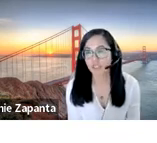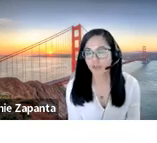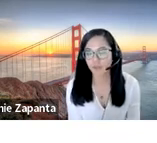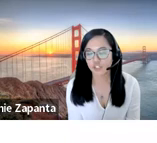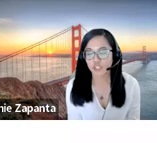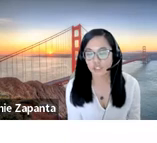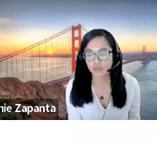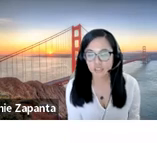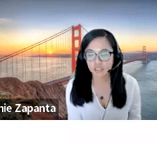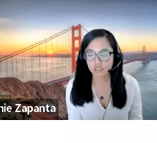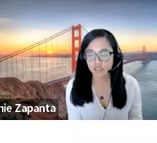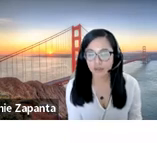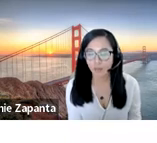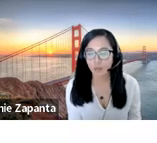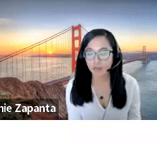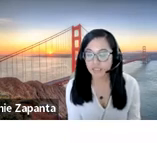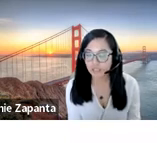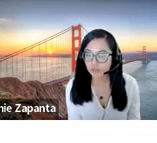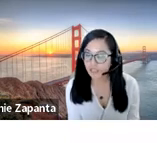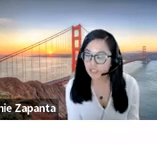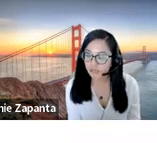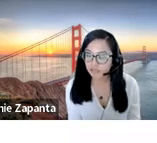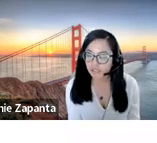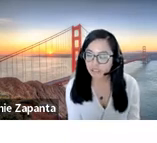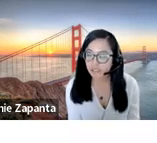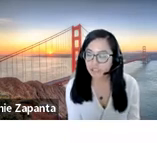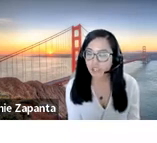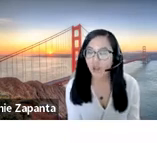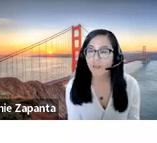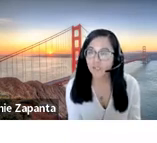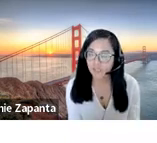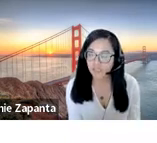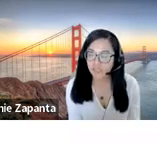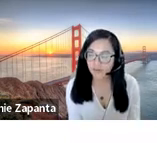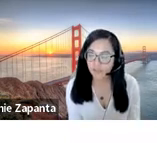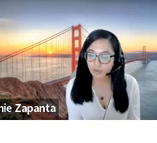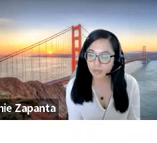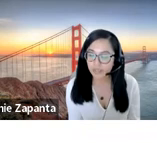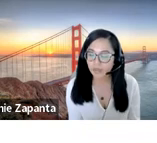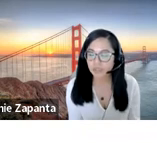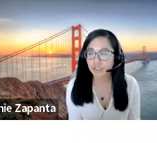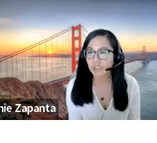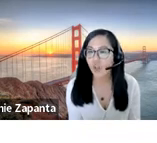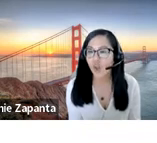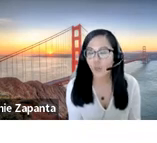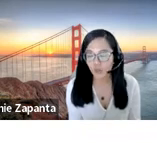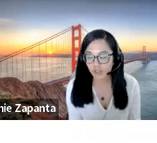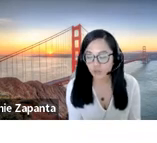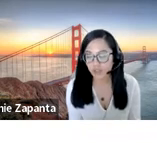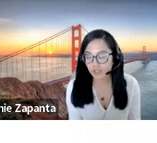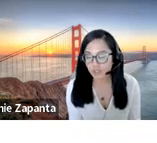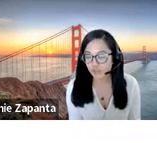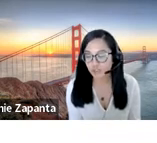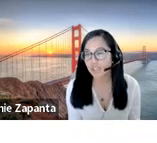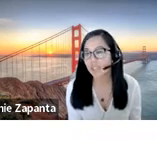job exploration counseling work based learning experiences post secondary enrollment counseling work